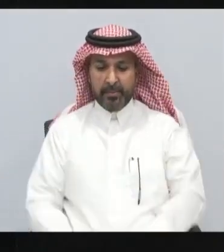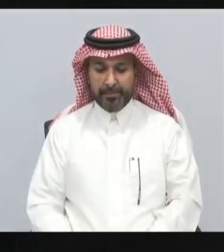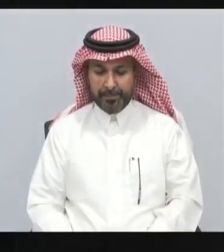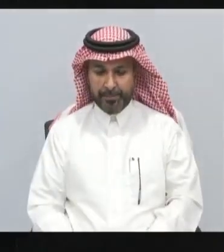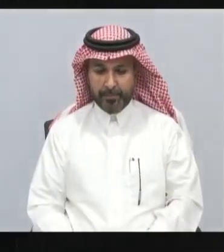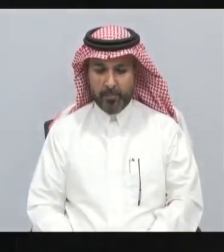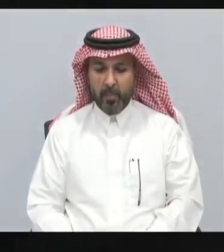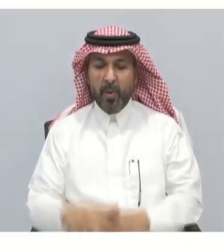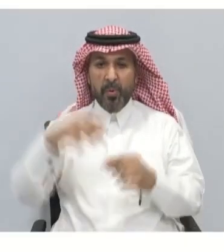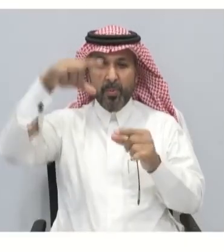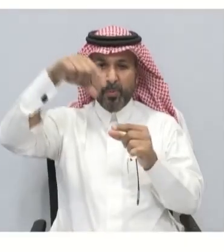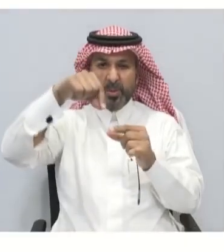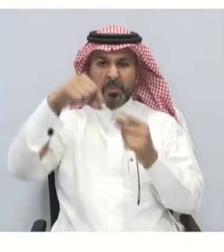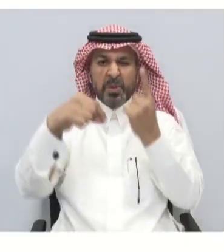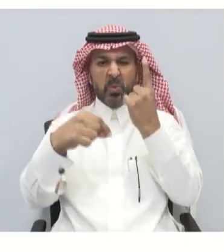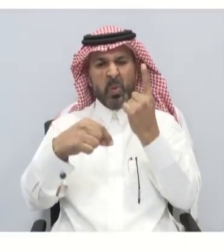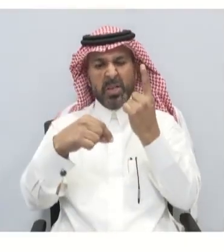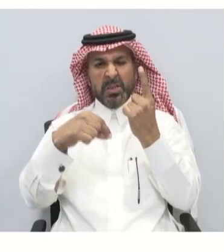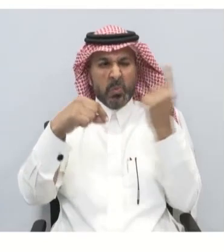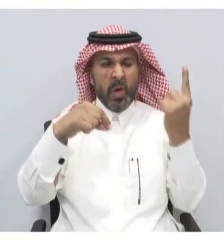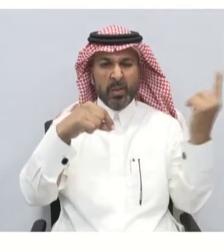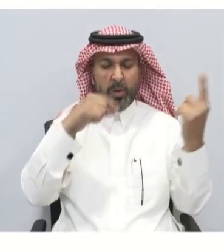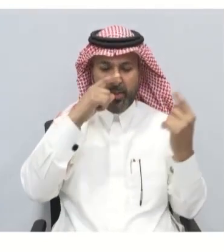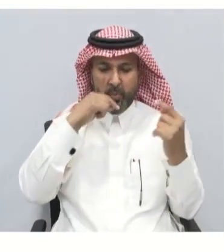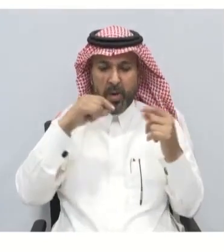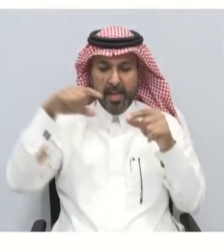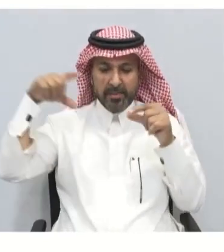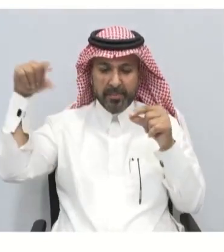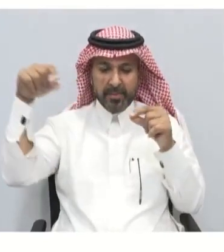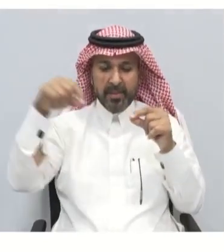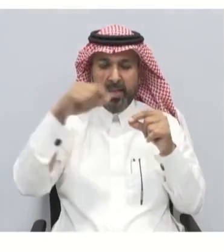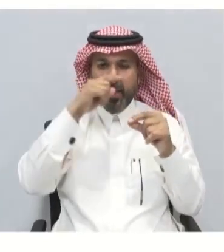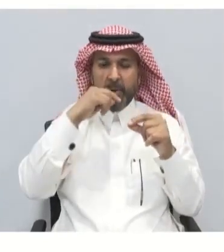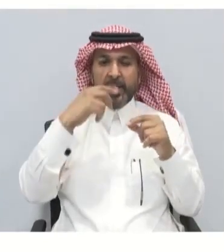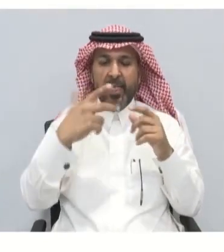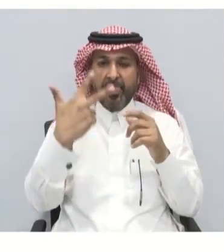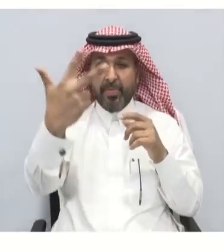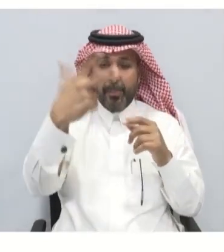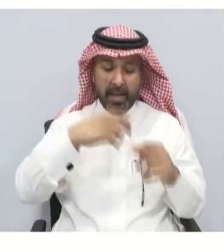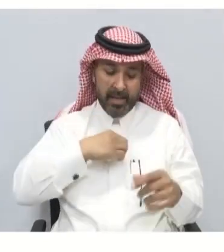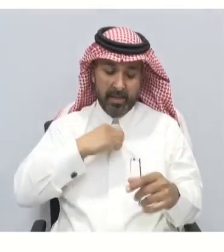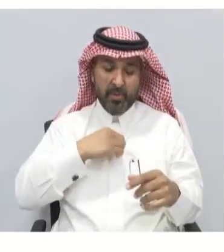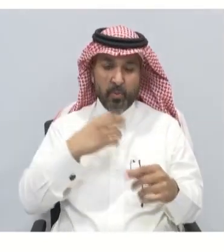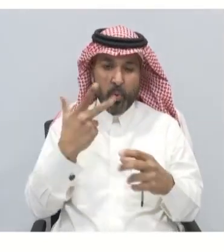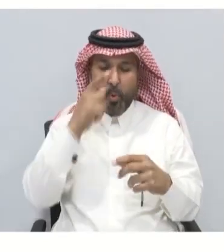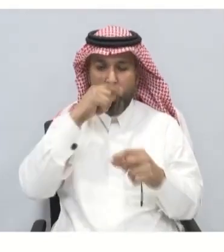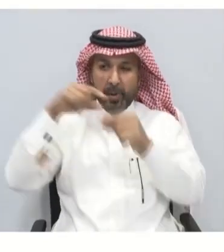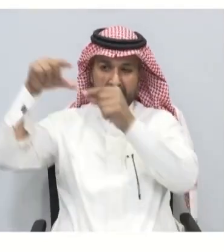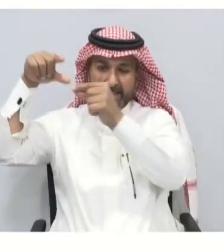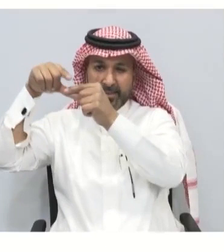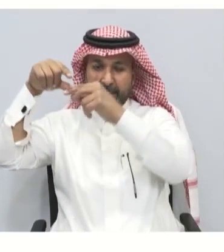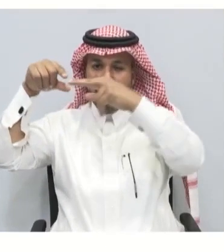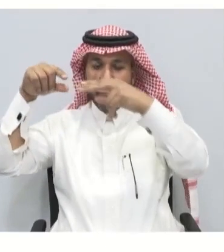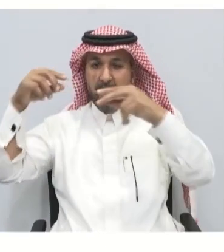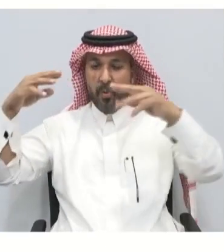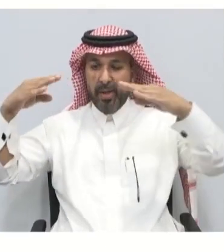واحد ما اقل عدد ممكن من المشابك تحتاج اليه لتثبيت ثمان قطع من الملابس لو قلنا كل قطعه راح تتثبت